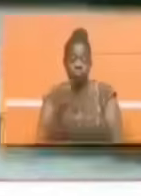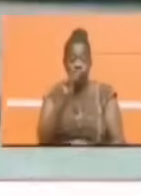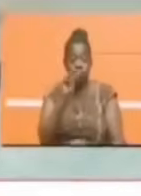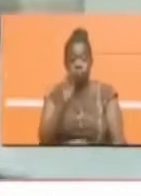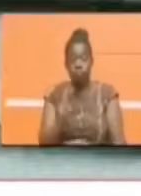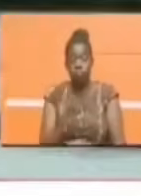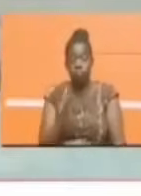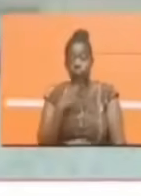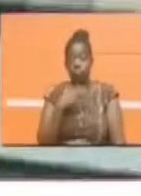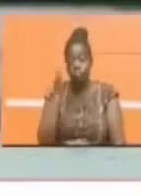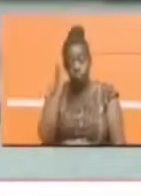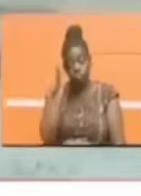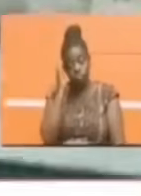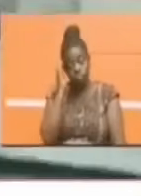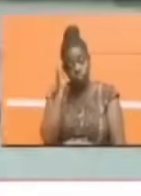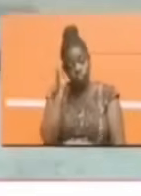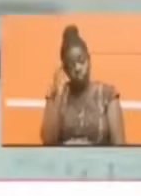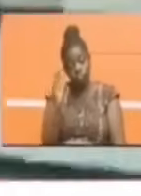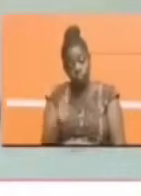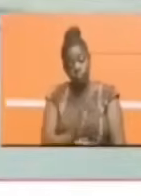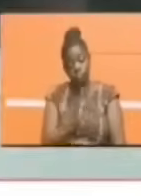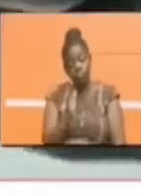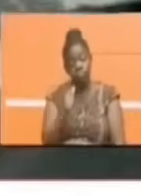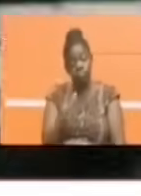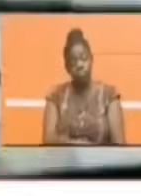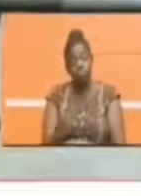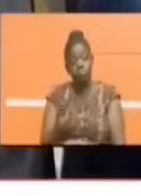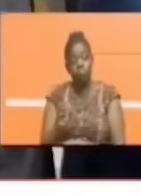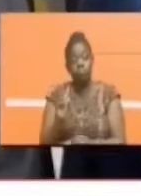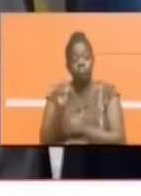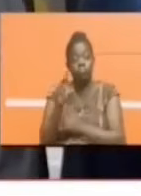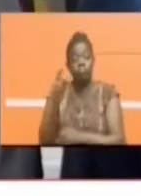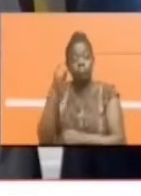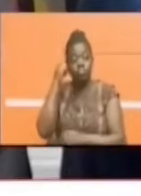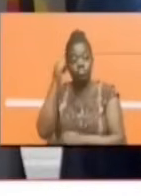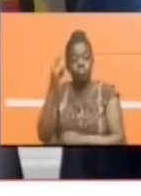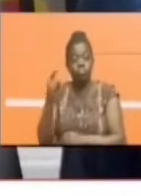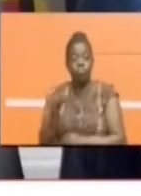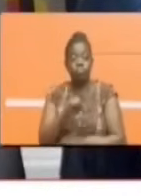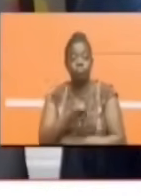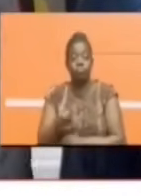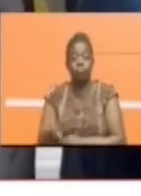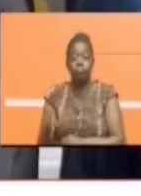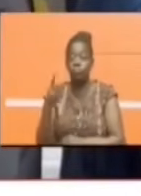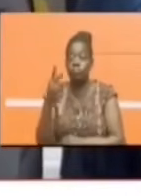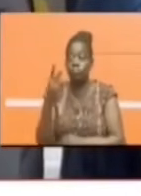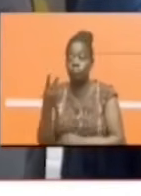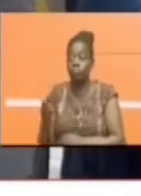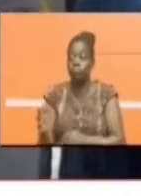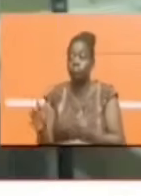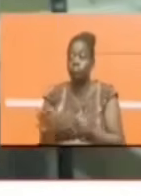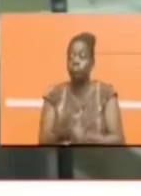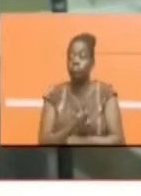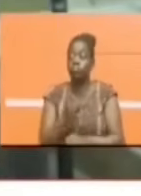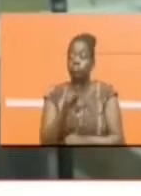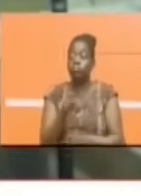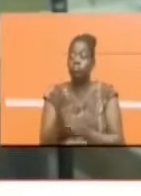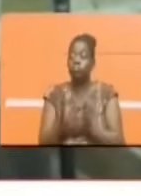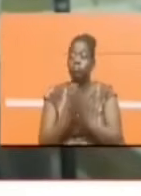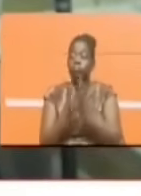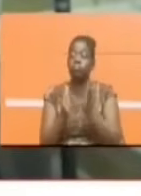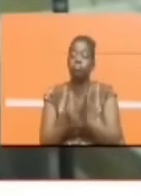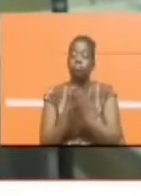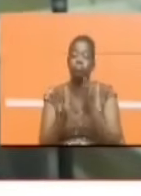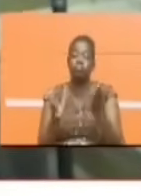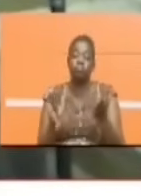byetaaga. Enteekateeka eno etandika nkya ku Mande nga 13 nga yaakumala ebbanga lya wiiki 2 namba nga Barbara Kaija